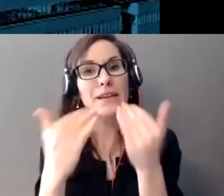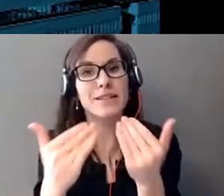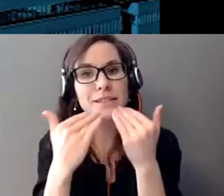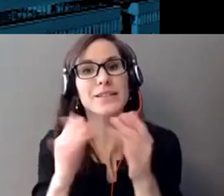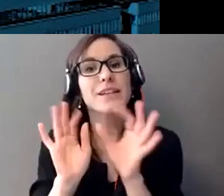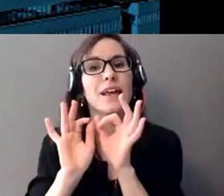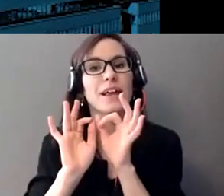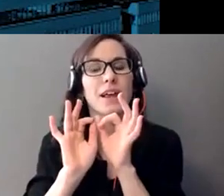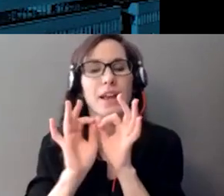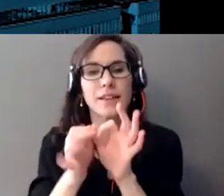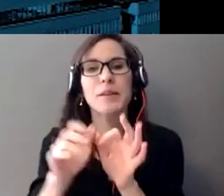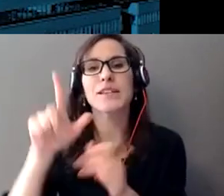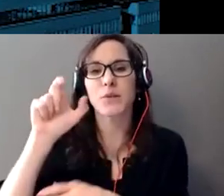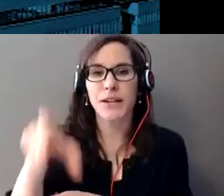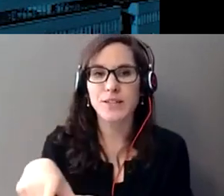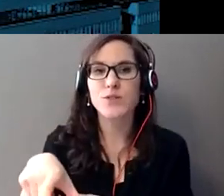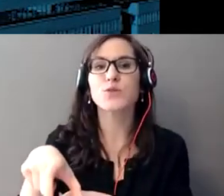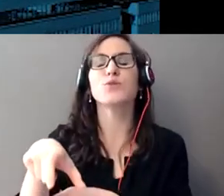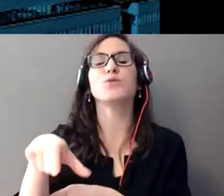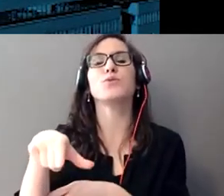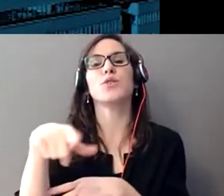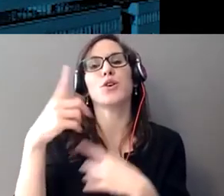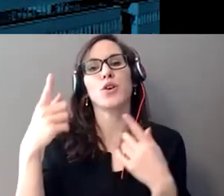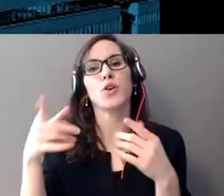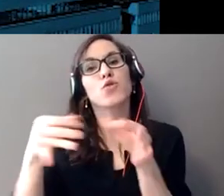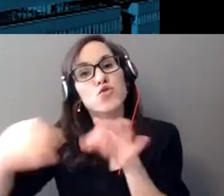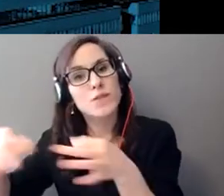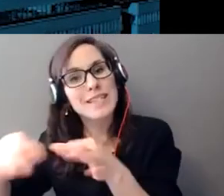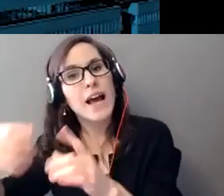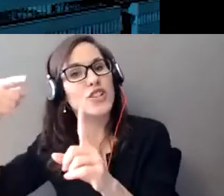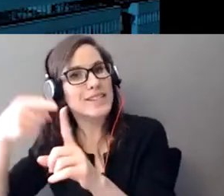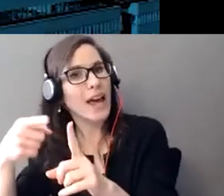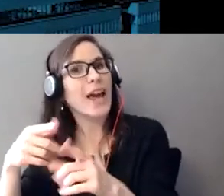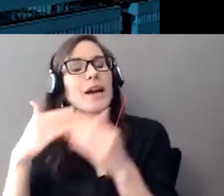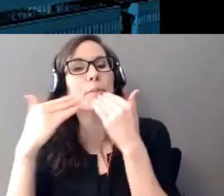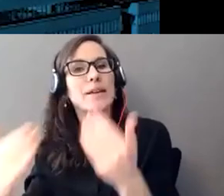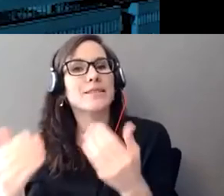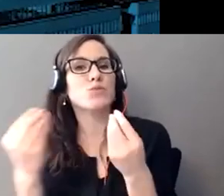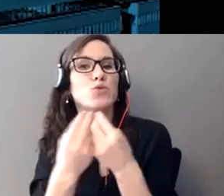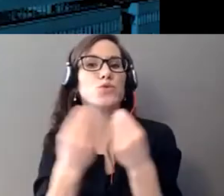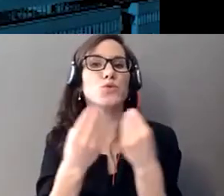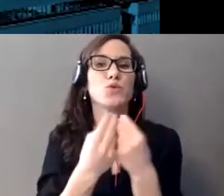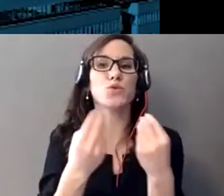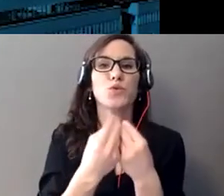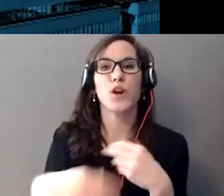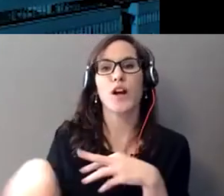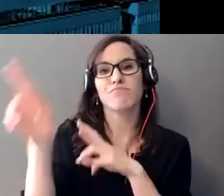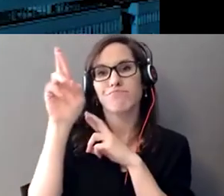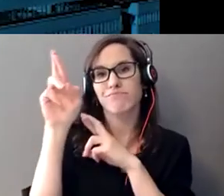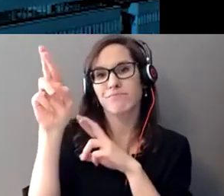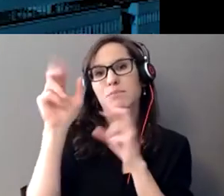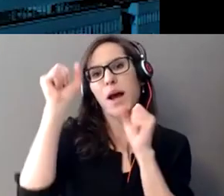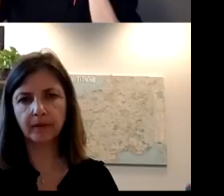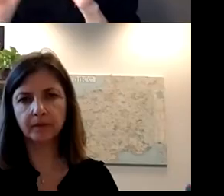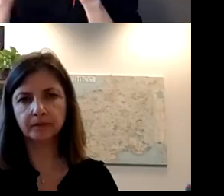'interprétation en LSQ et puis le sous-titrage en direct merci beaucoup et j'espère qu'on aura l'occasion de poursuivre